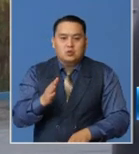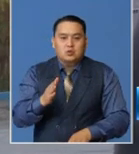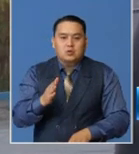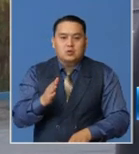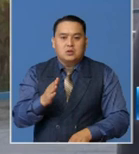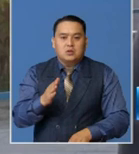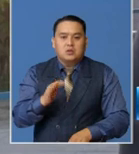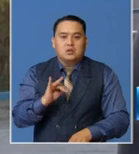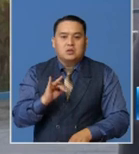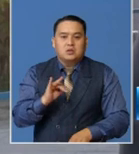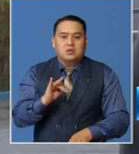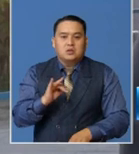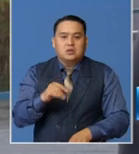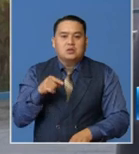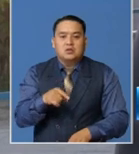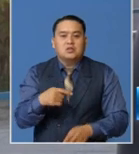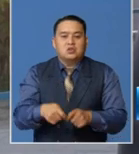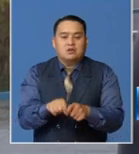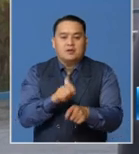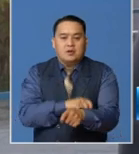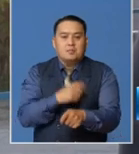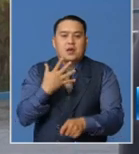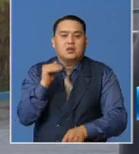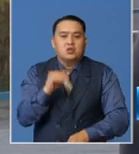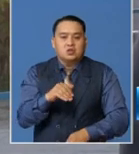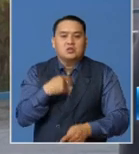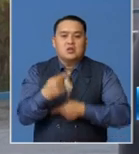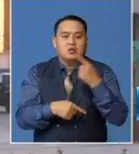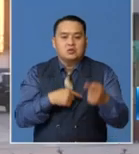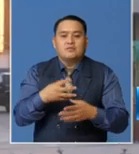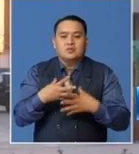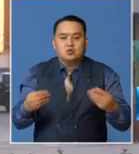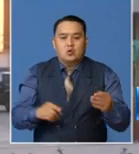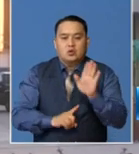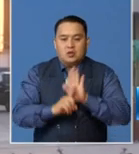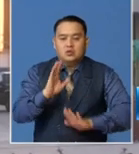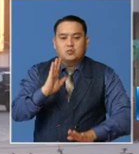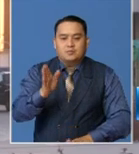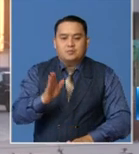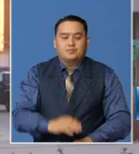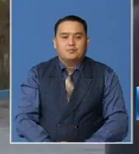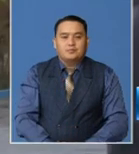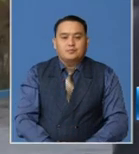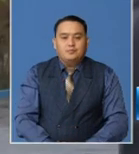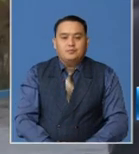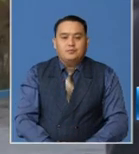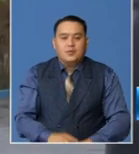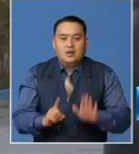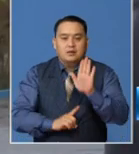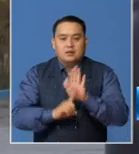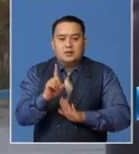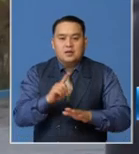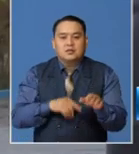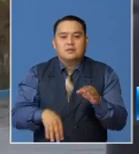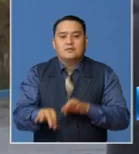ними и поменьше у тысячи квадратов большой перед тысяч квадратов носящий год весной запустим начинается реализация